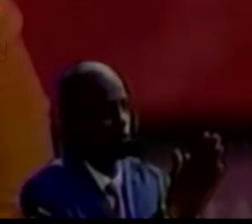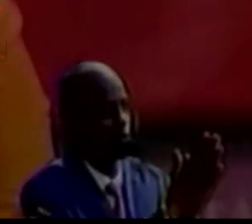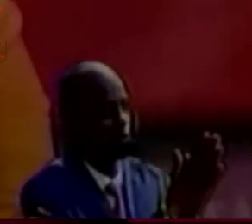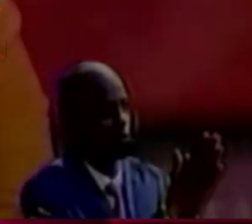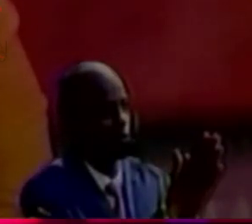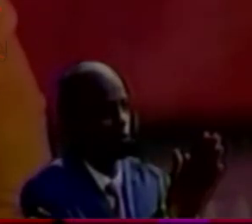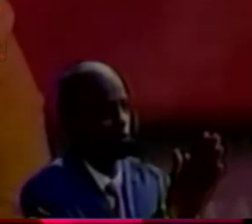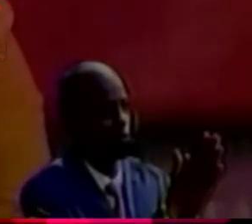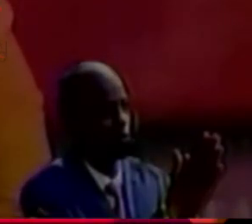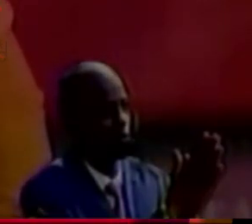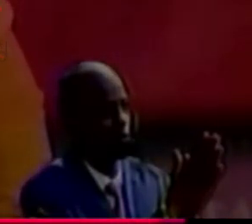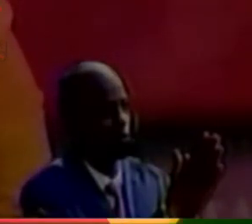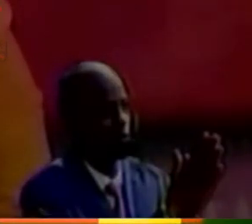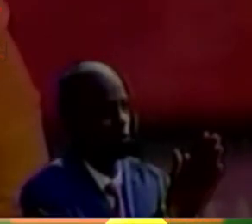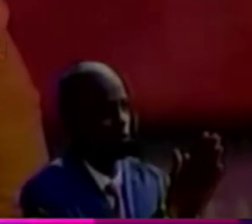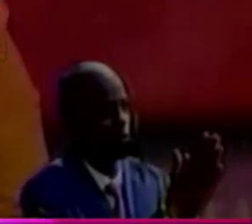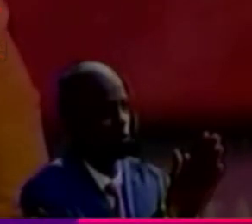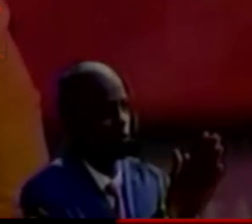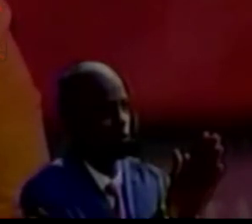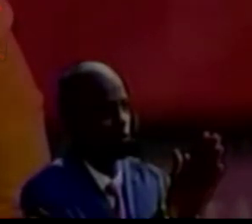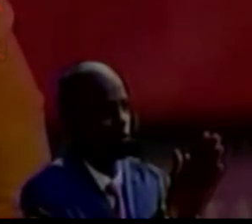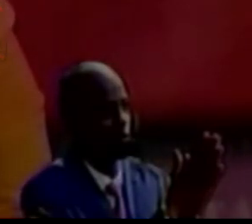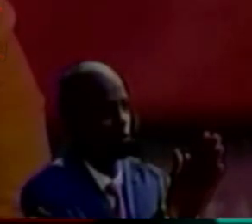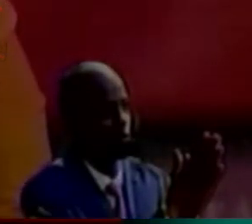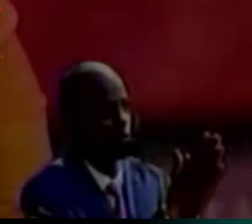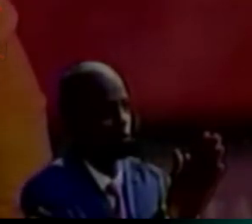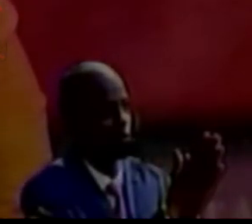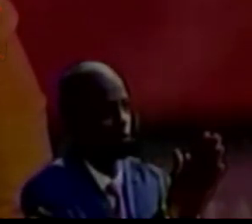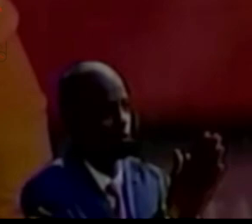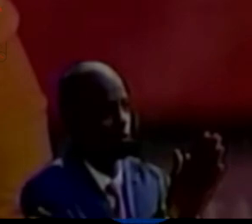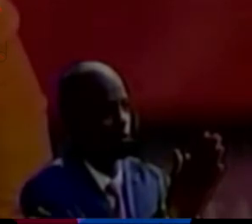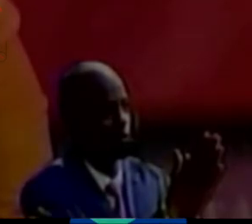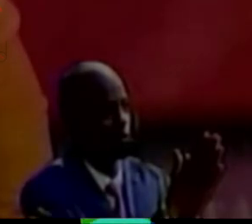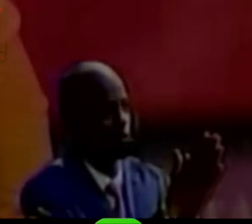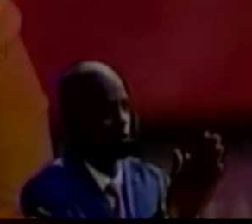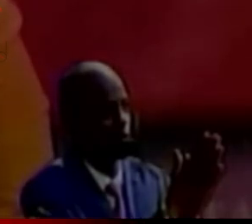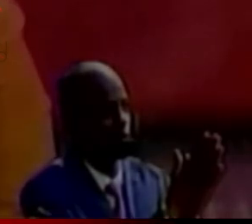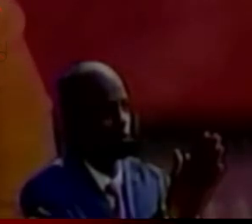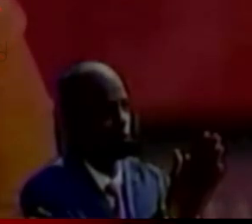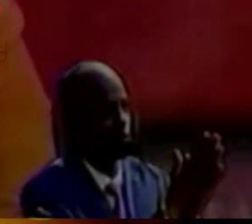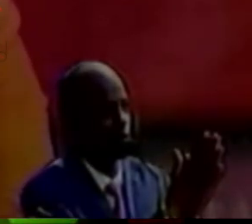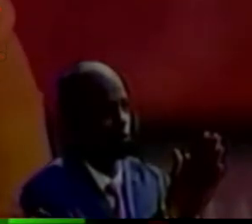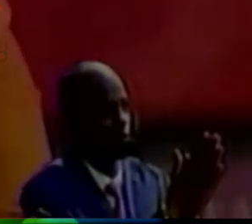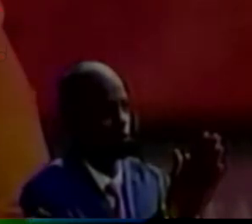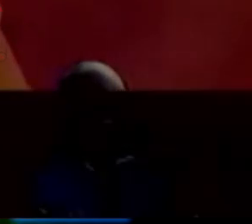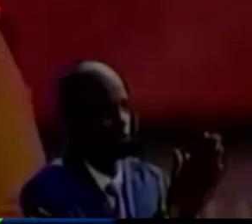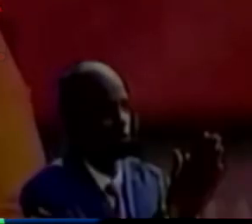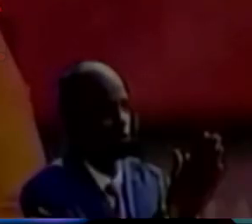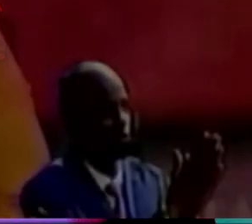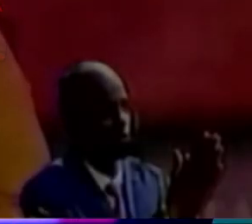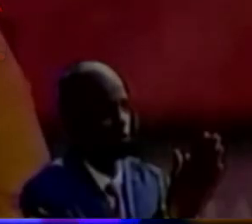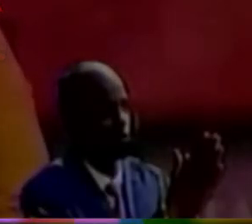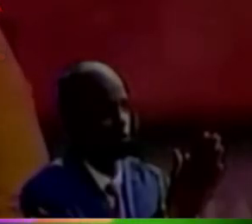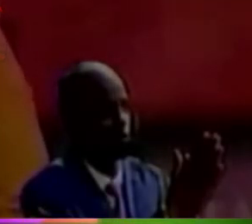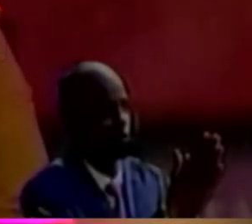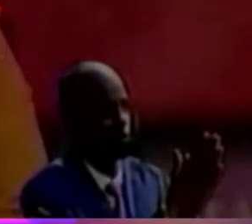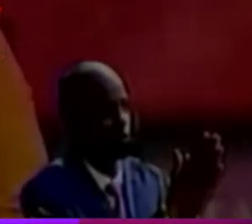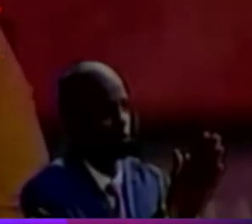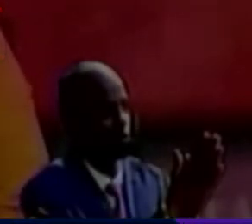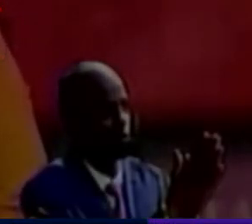Resources Worldwide, Association des médecins haïtiens de l'étranger, Fédération haïtienne de la